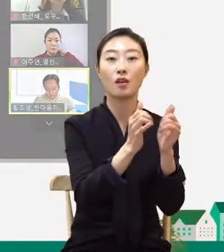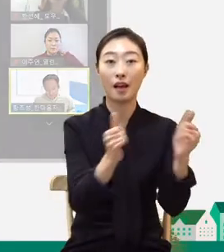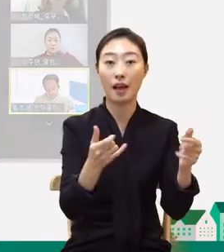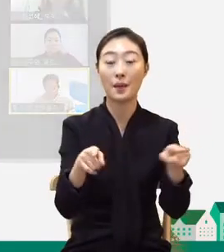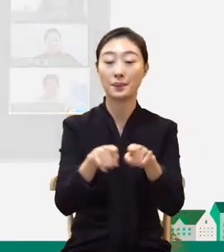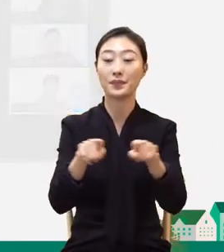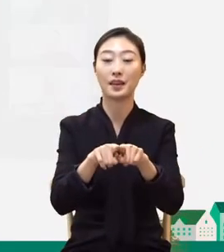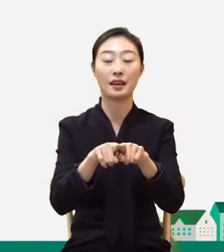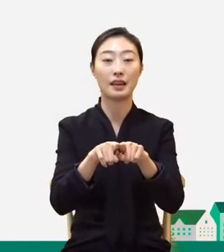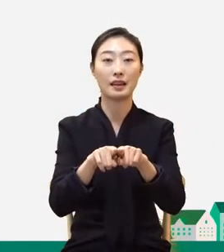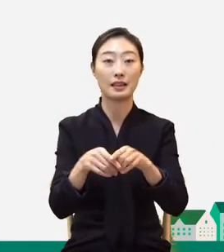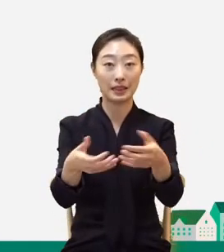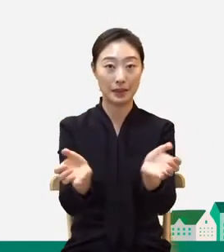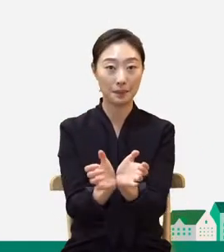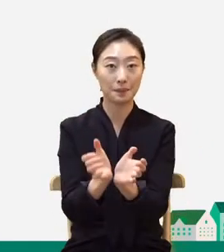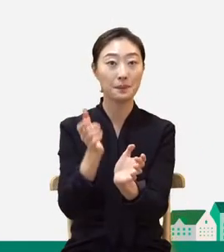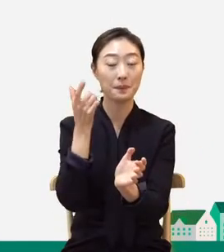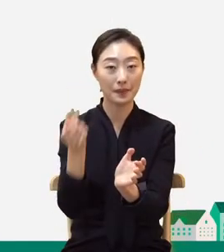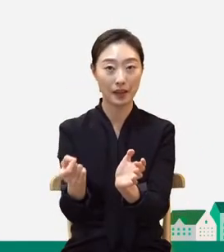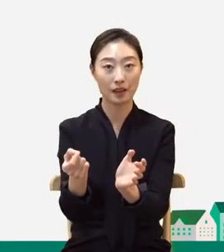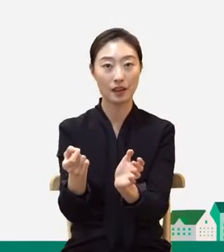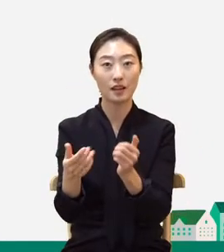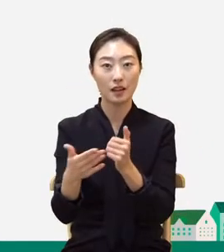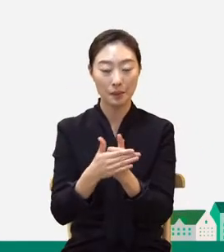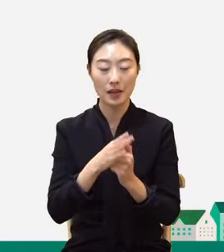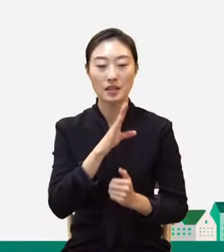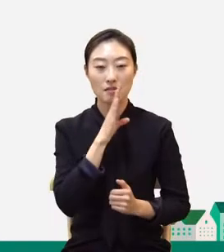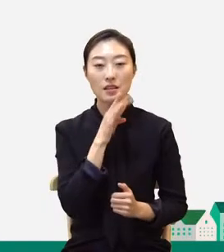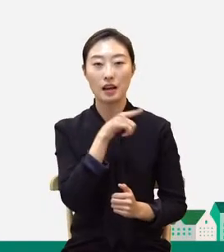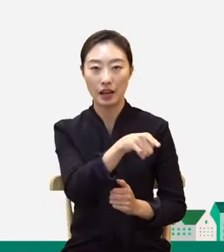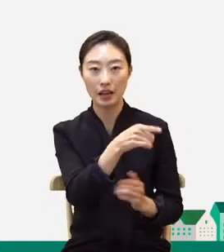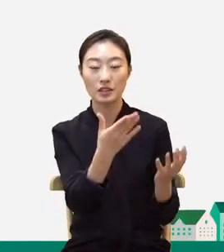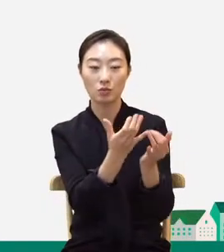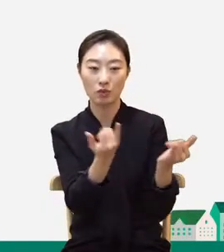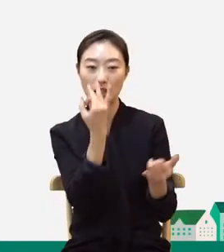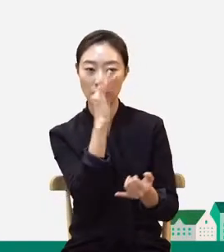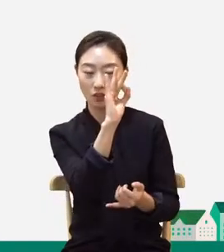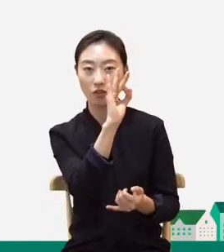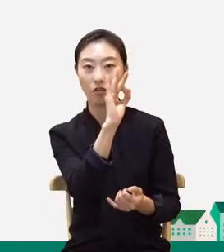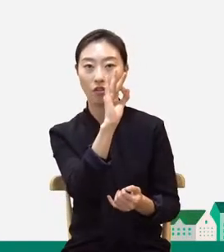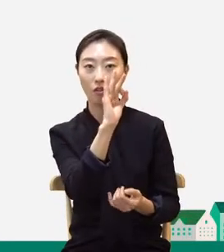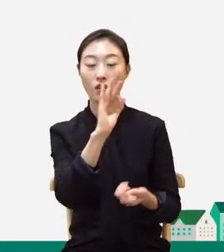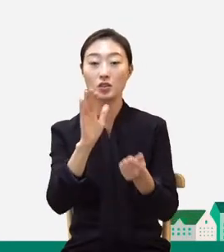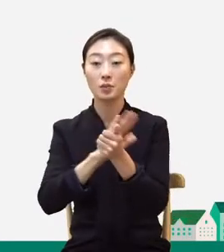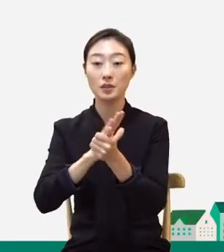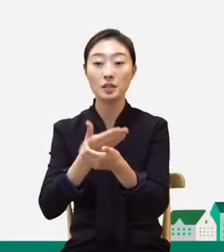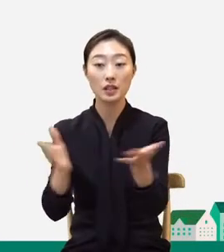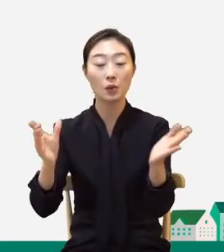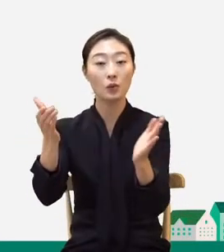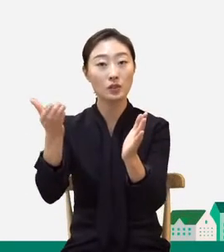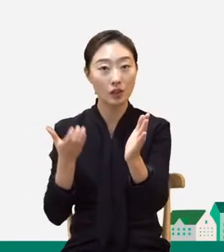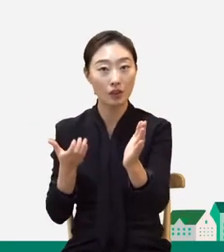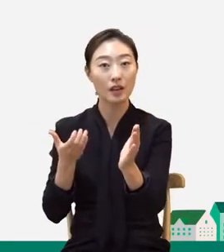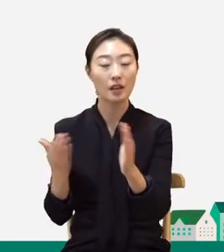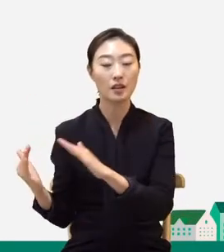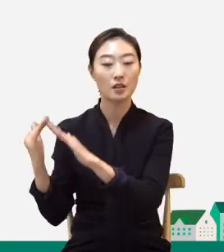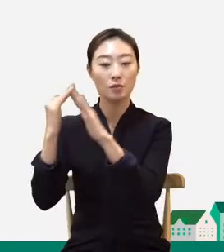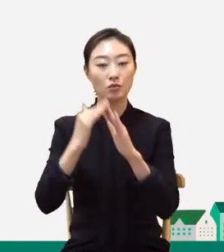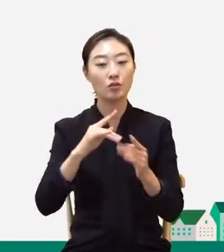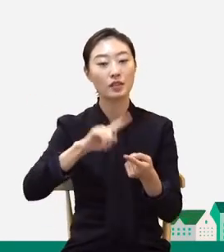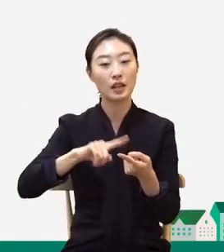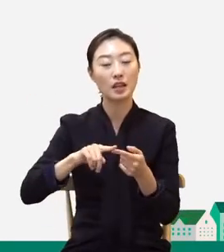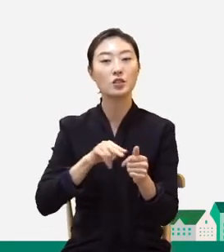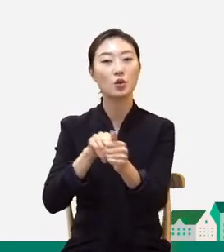실무자 선생님들이 동료지원가를 진정한 동료 전문가로 인정하고 서비스 제공 전에 입주자에 대한